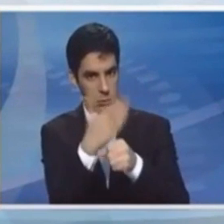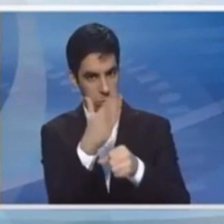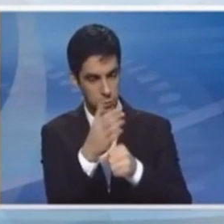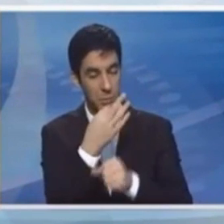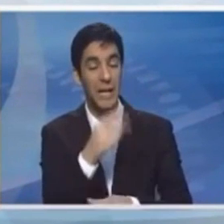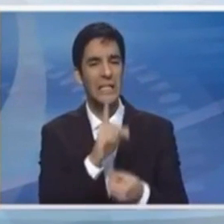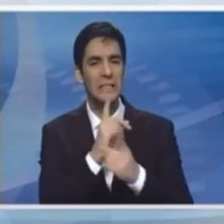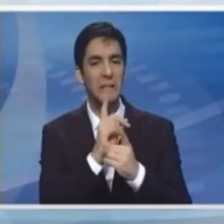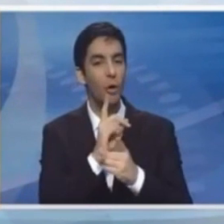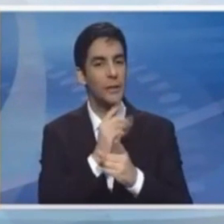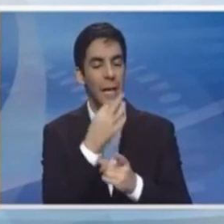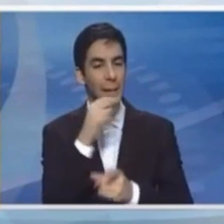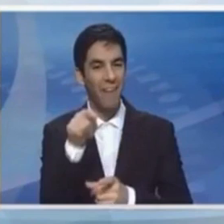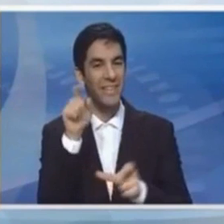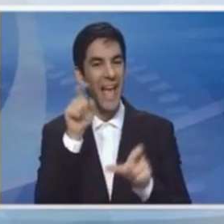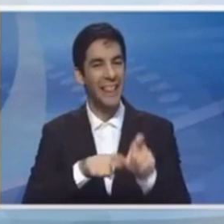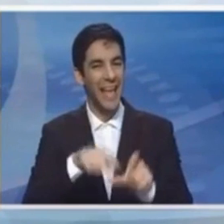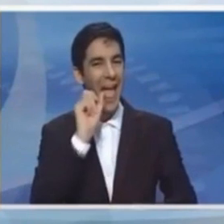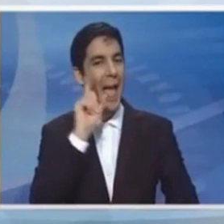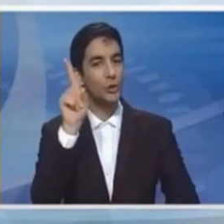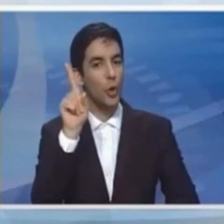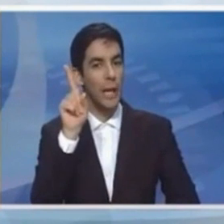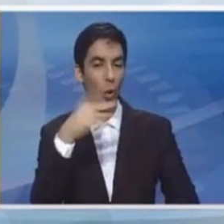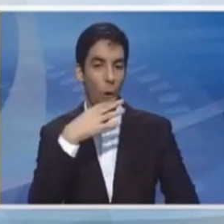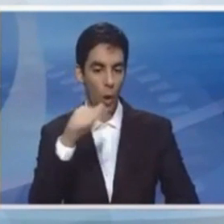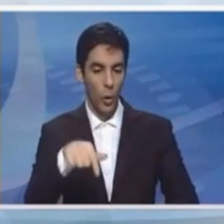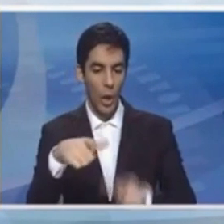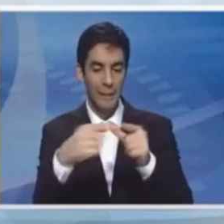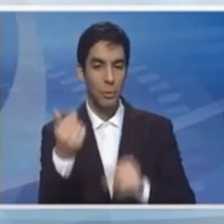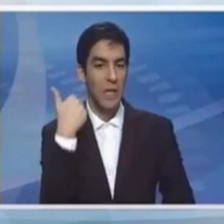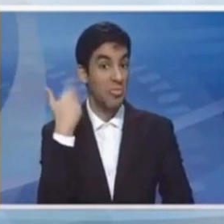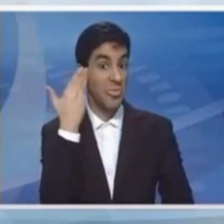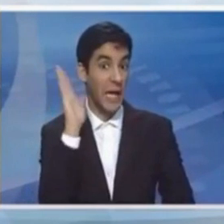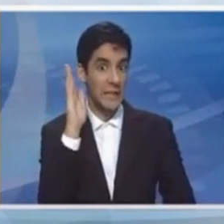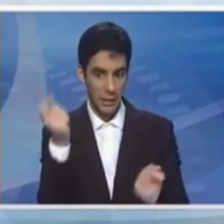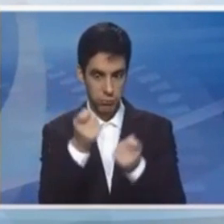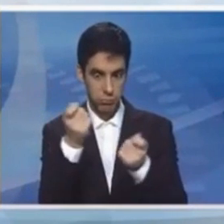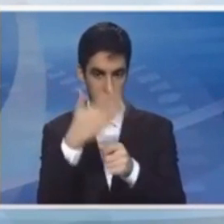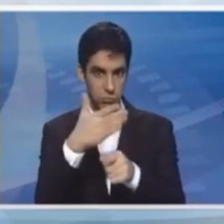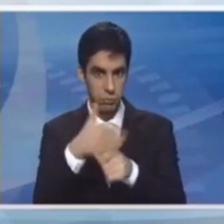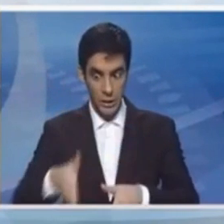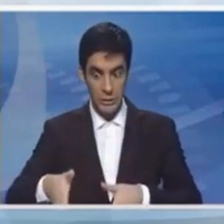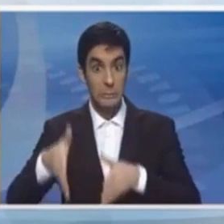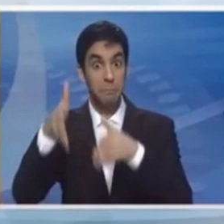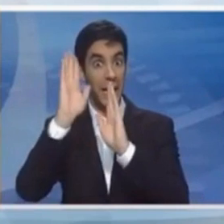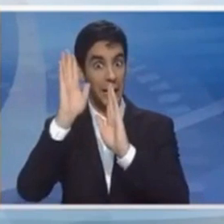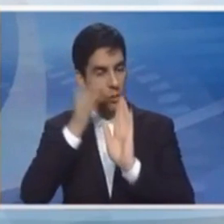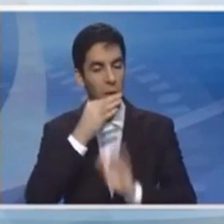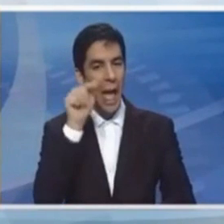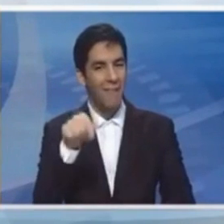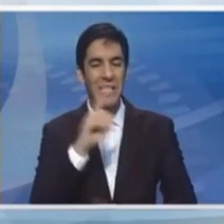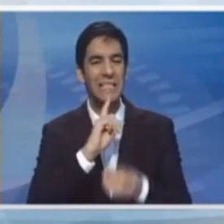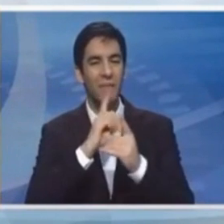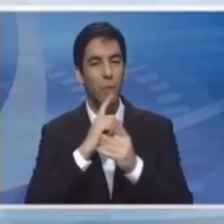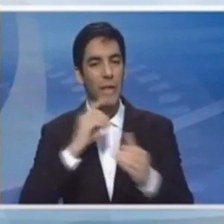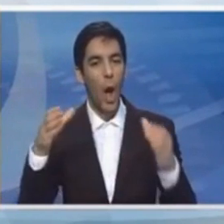διαμονής των εργατών. Εμείς, στα πλαίσια της ευρύτερης πολιτικής, να μην ενοχλούμε τους επιχειρηματίες, δεν